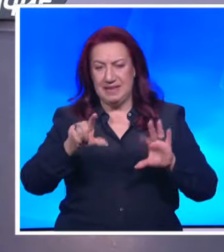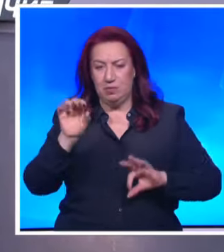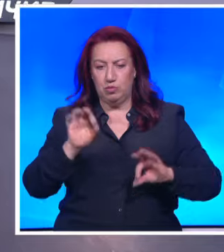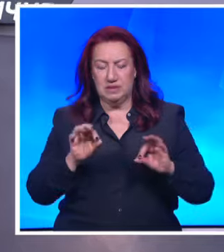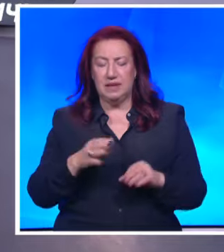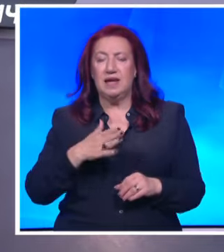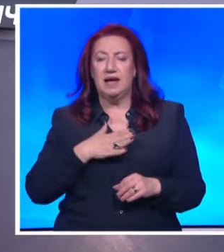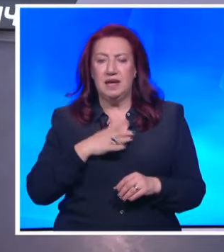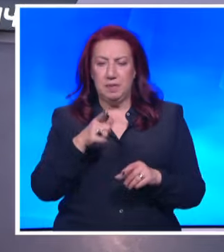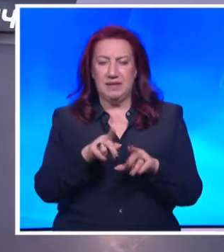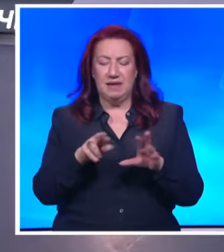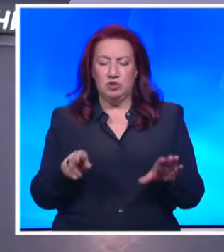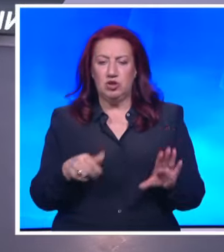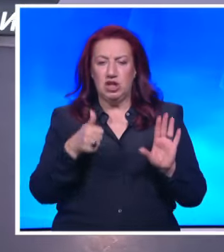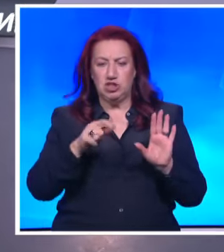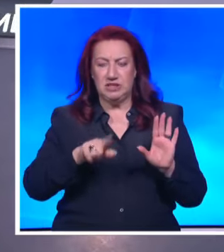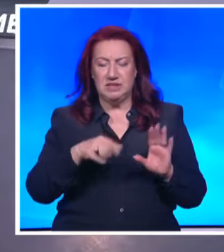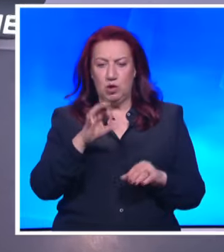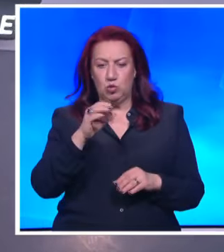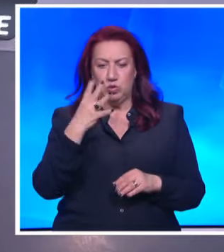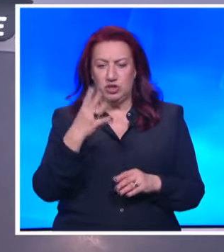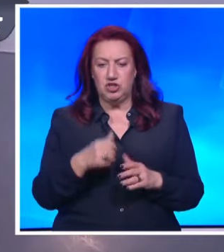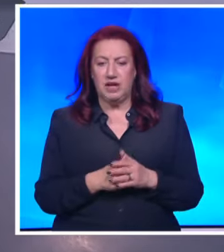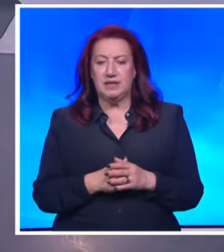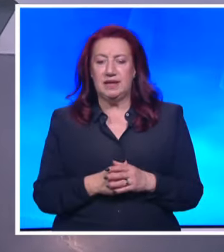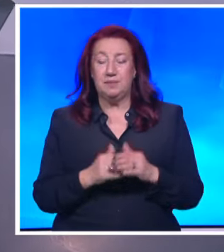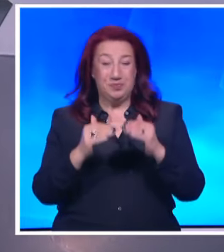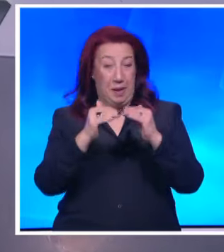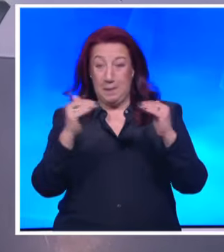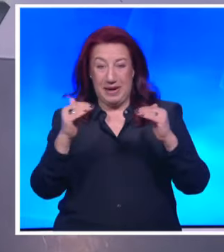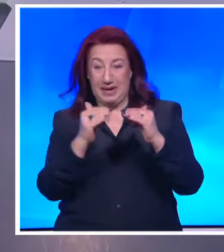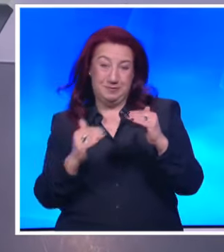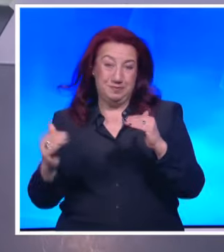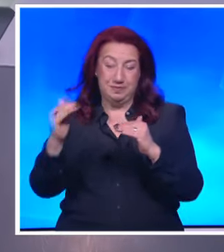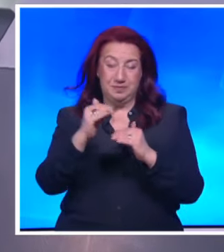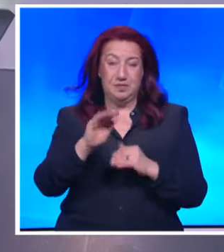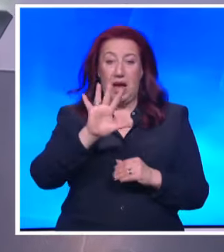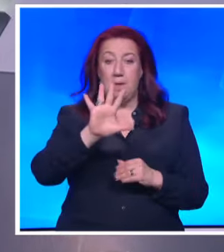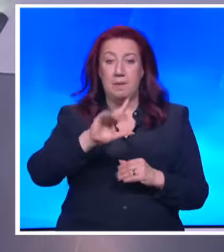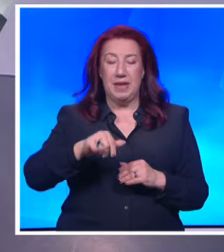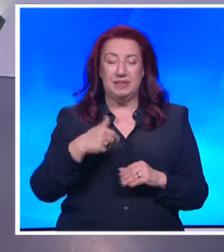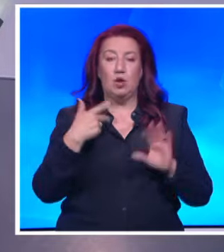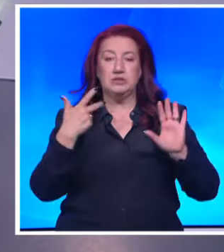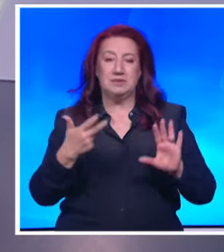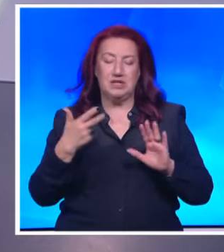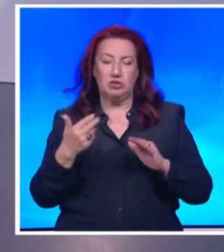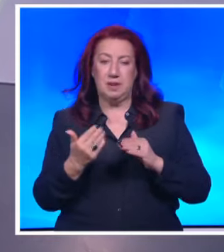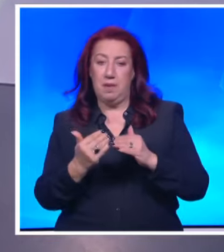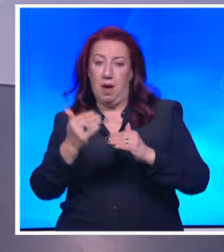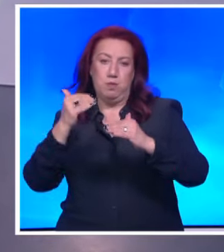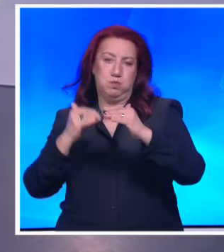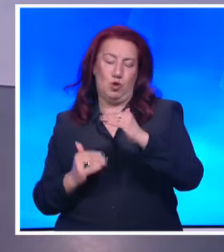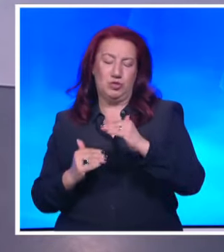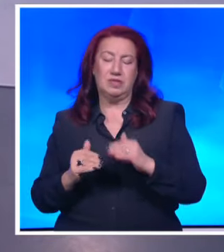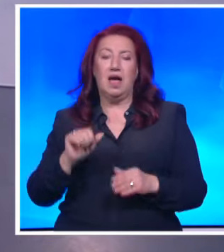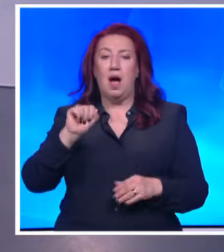народ 6,04 на 100. Прагът за излъчване на евродепутат е 5,88 на 100, под него остава партия Величие.